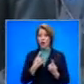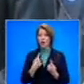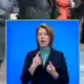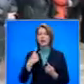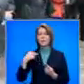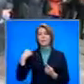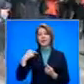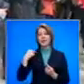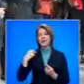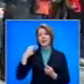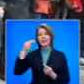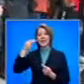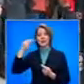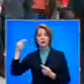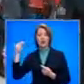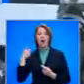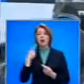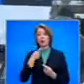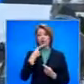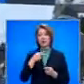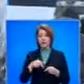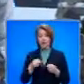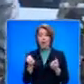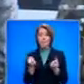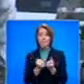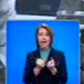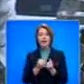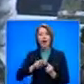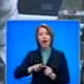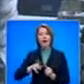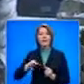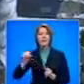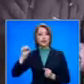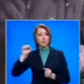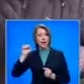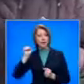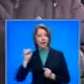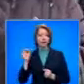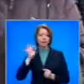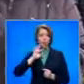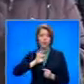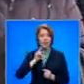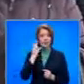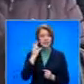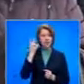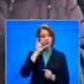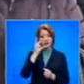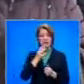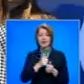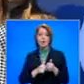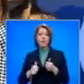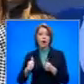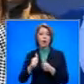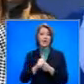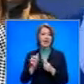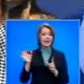на кризи. Карадая подчерта, че това трябва да е мястото, където различните партии постигат съгласие по национални приоритети и цели.